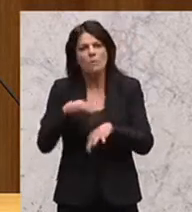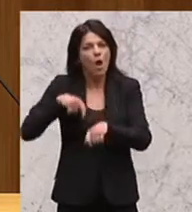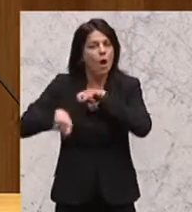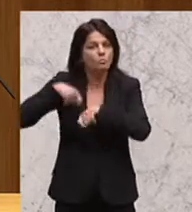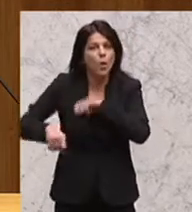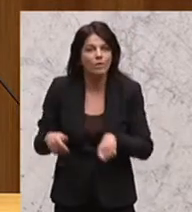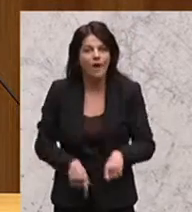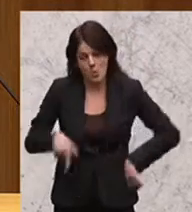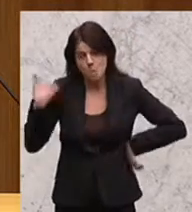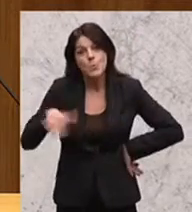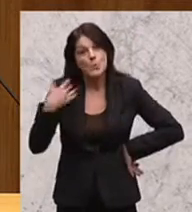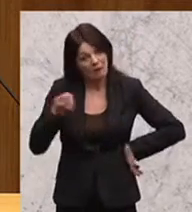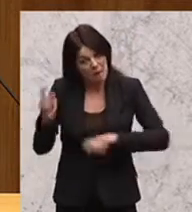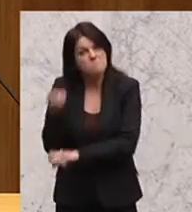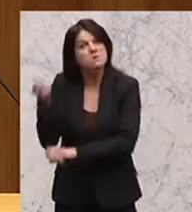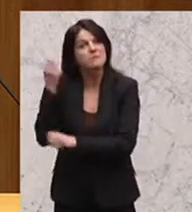nämlich die großen Fische.